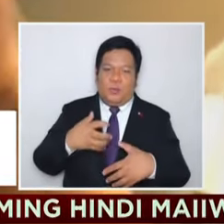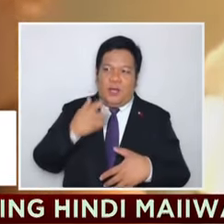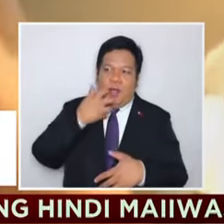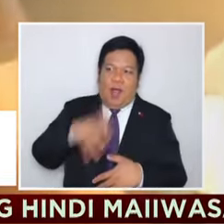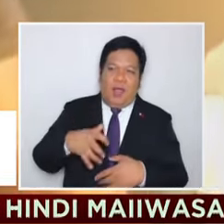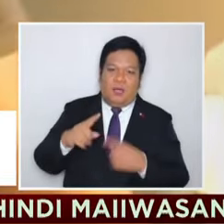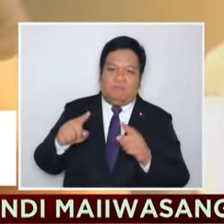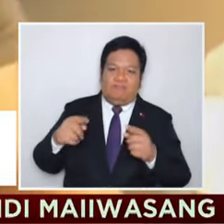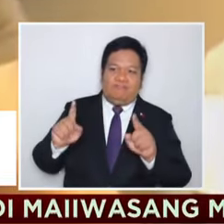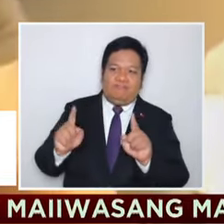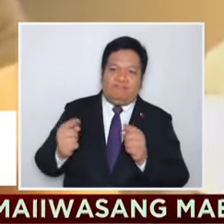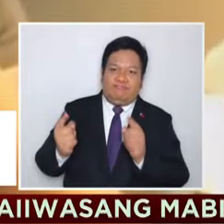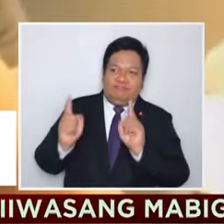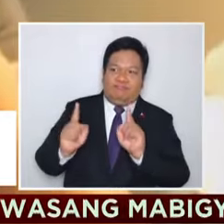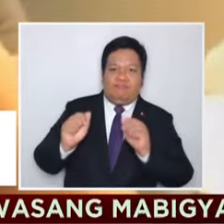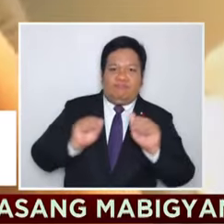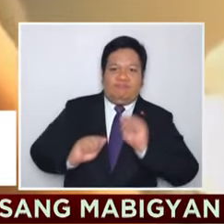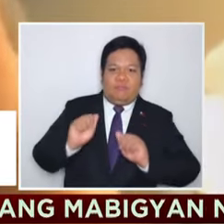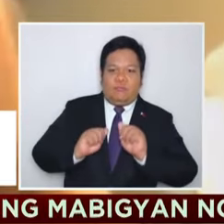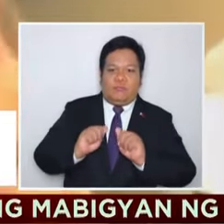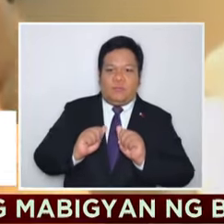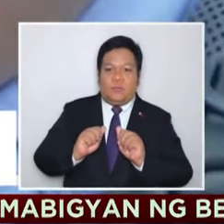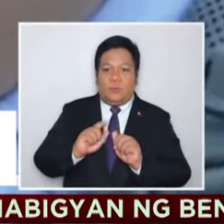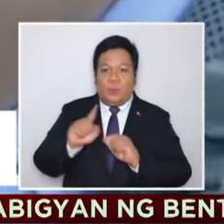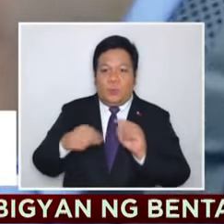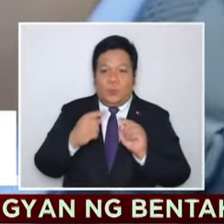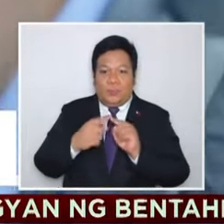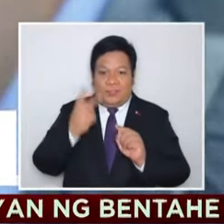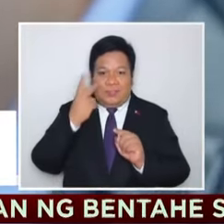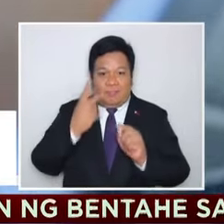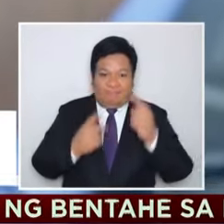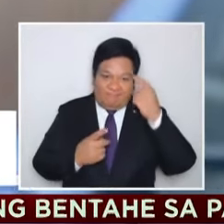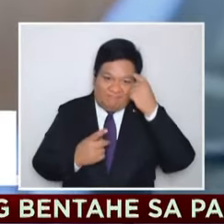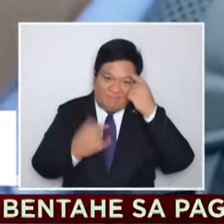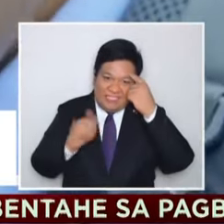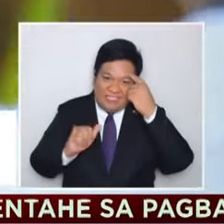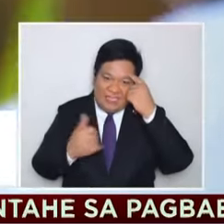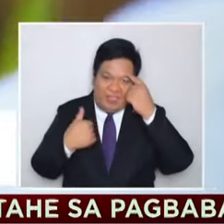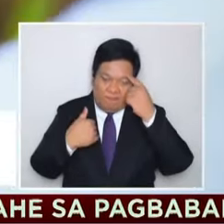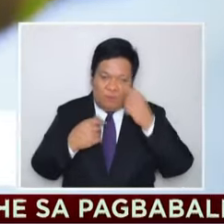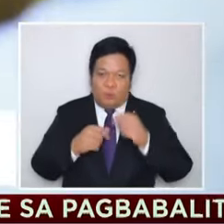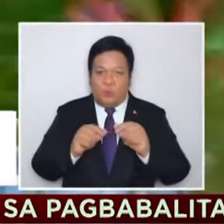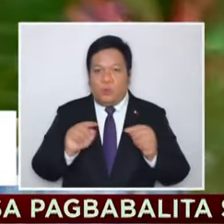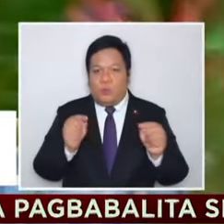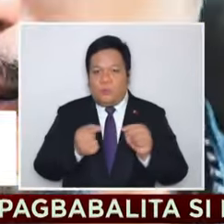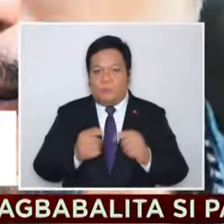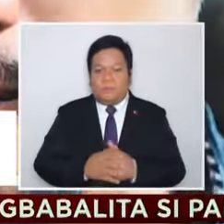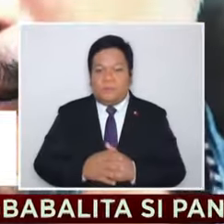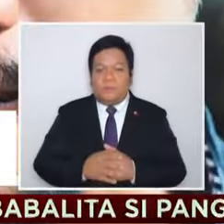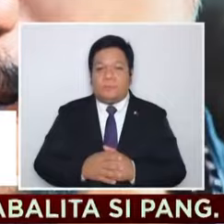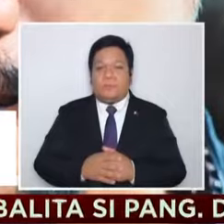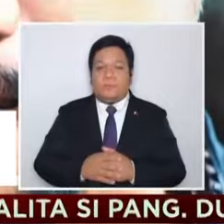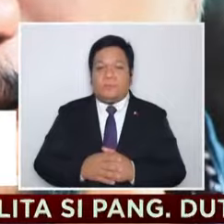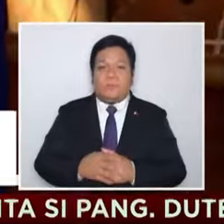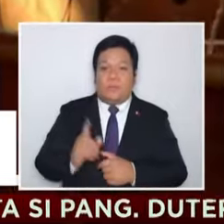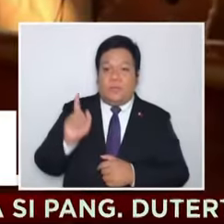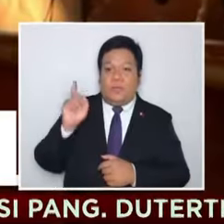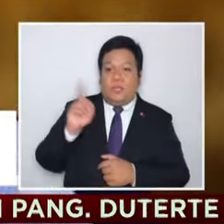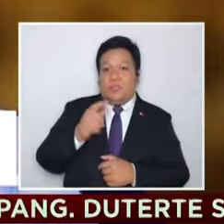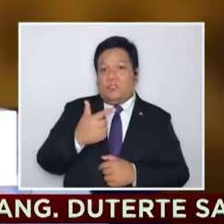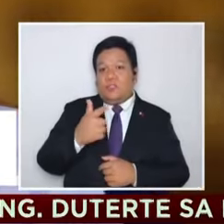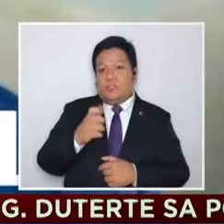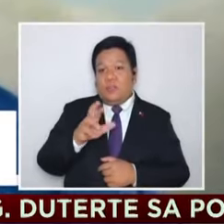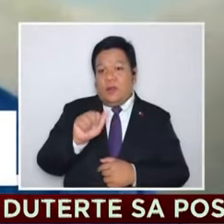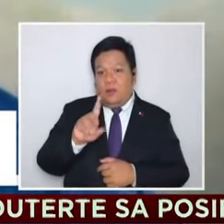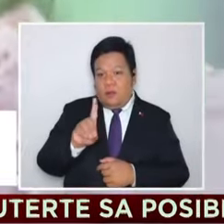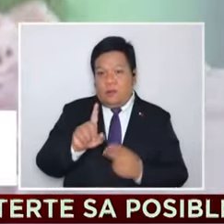I look sa mirror, nandiyan pa rin yung scar. Para naman kina Gerald Anderson at Yam Concepcion, may napulot silang aral sa mga